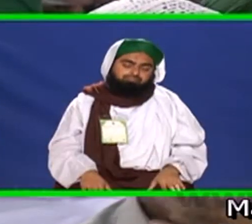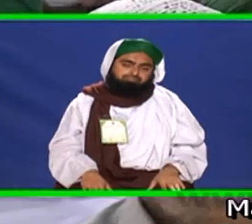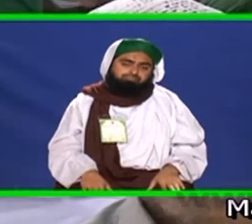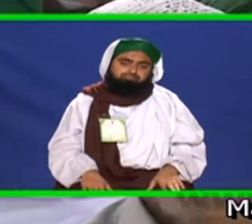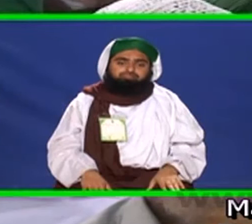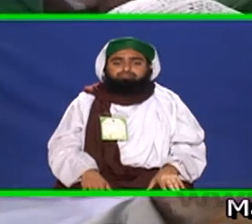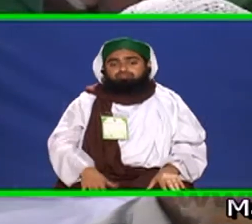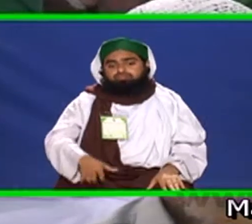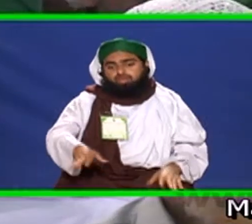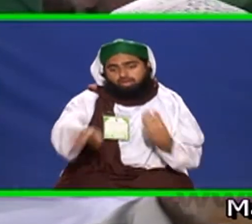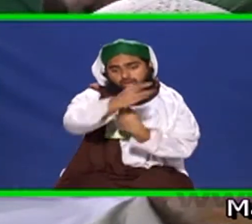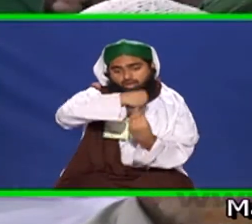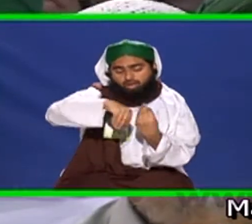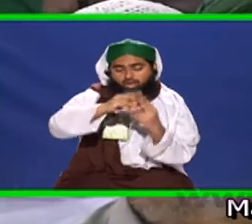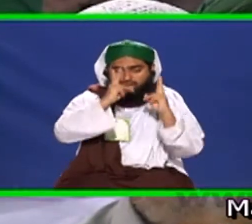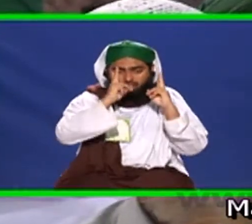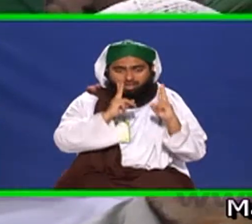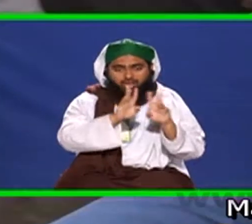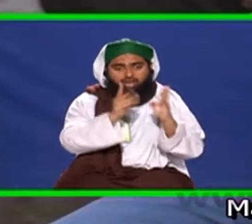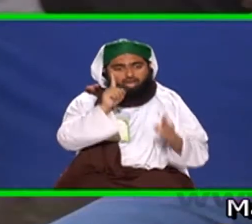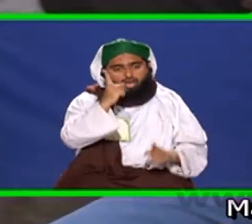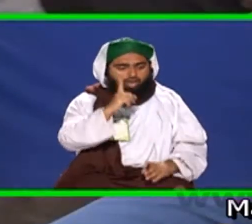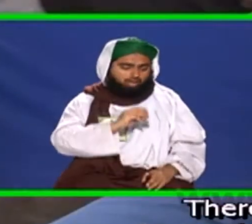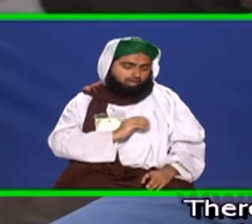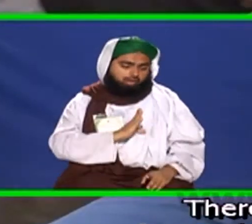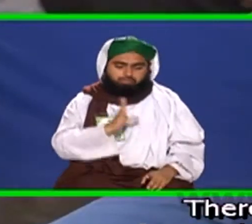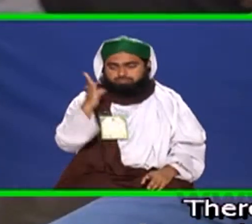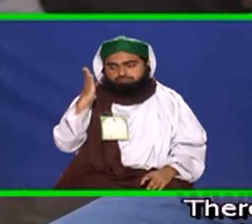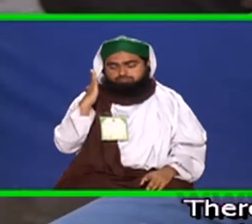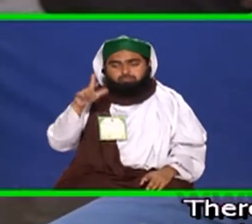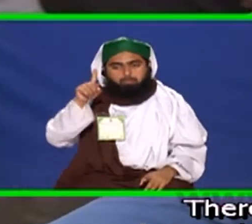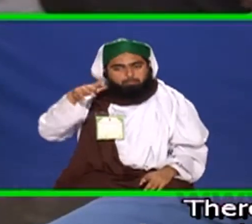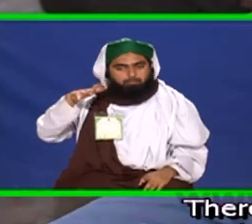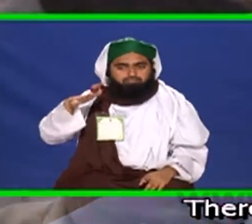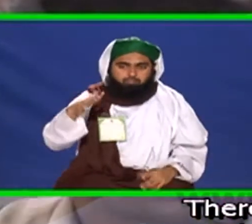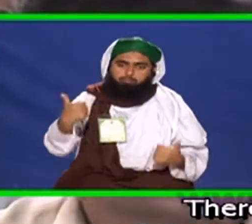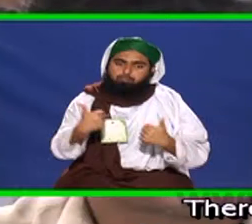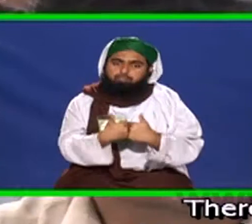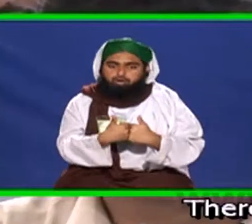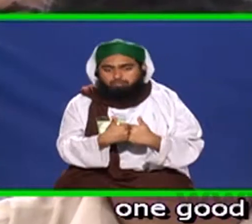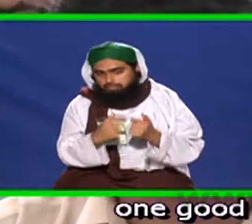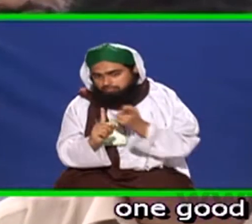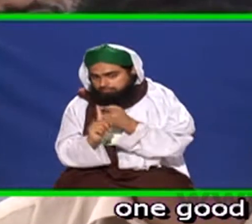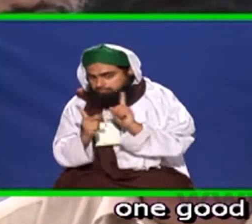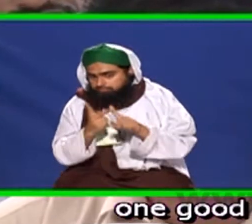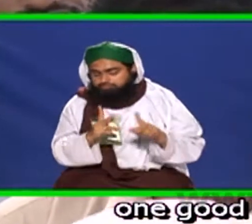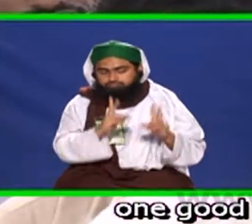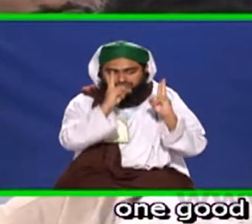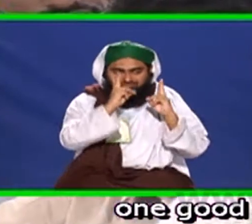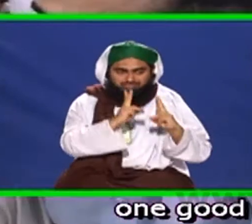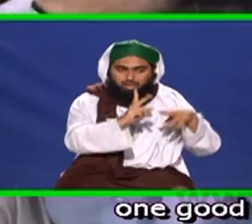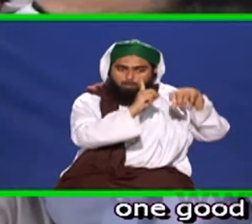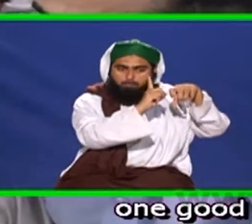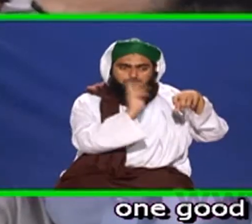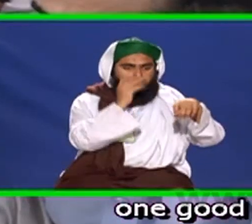مکہ مکرمہ میں مسجد حرام ہے، کعبۃ اللہ شریف ہے، وہاں 1 نیکی کی 1 لاکھ نیکی. اور مسجد نبوی شریف